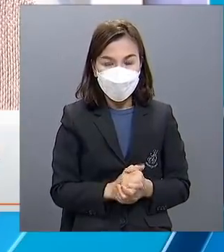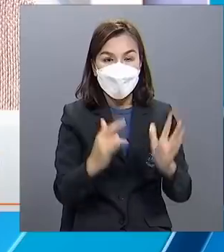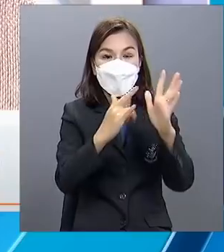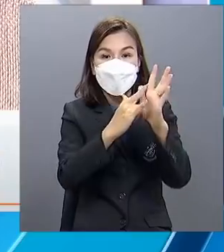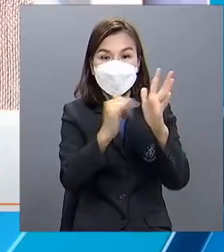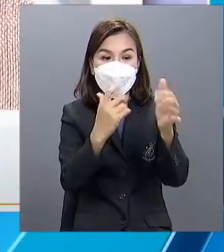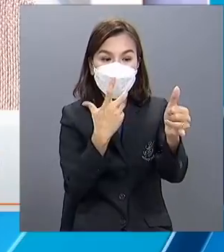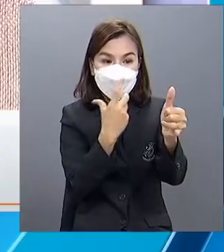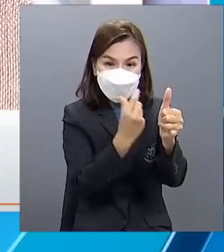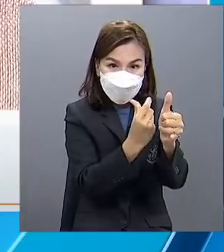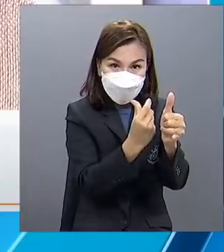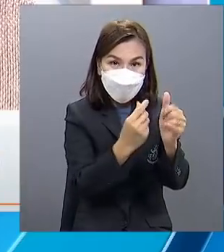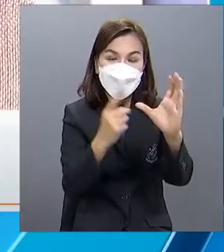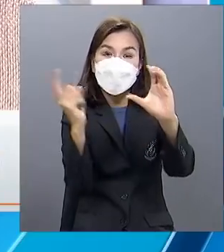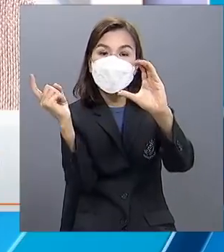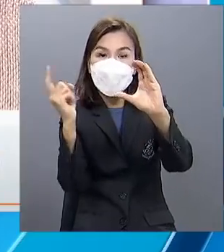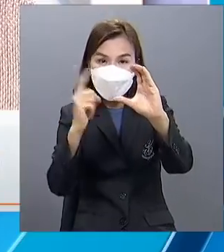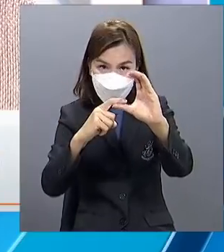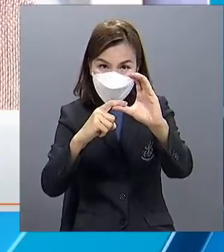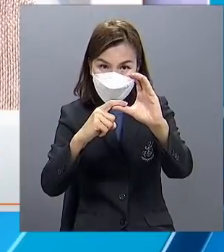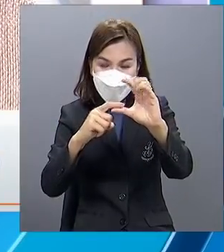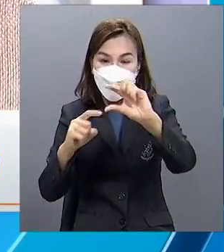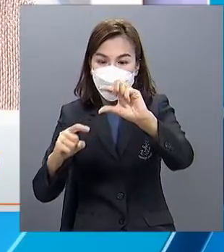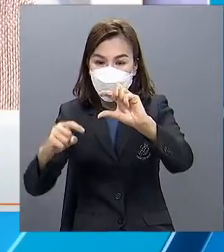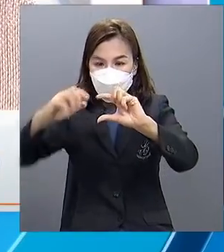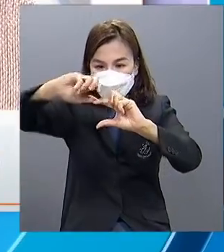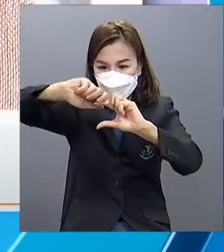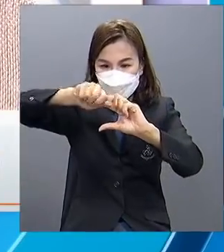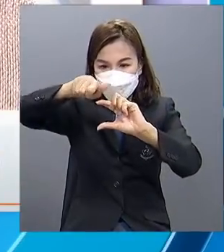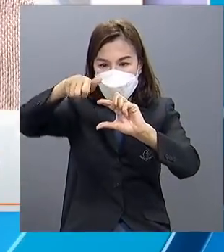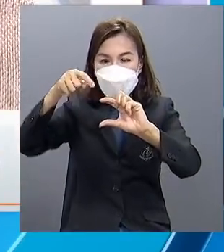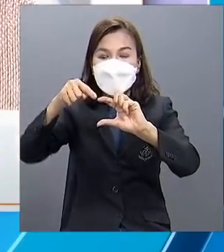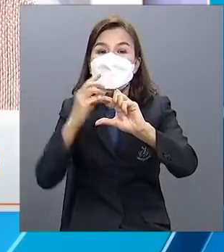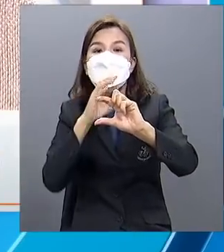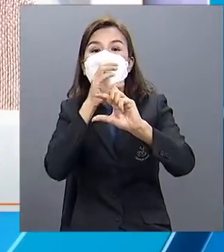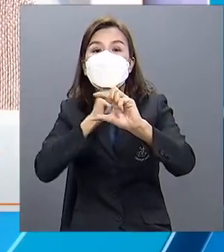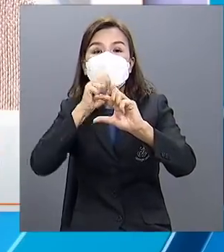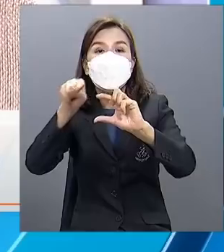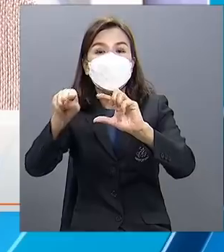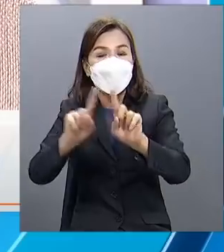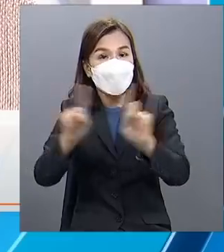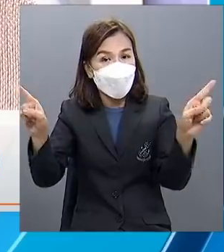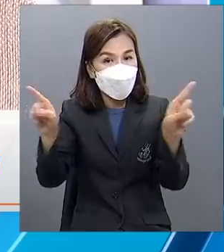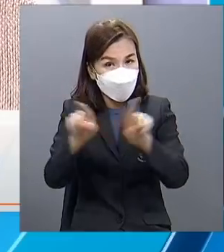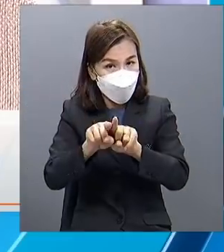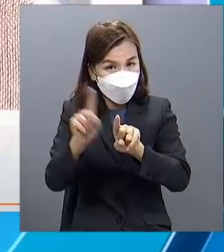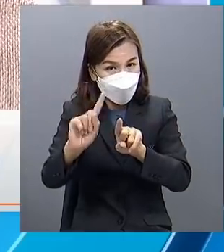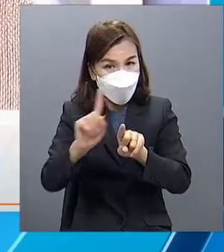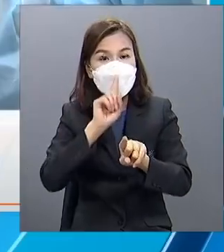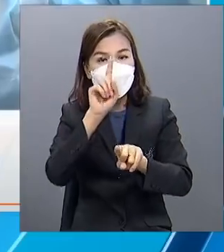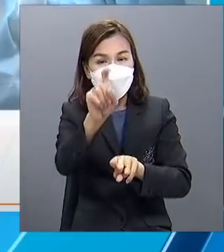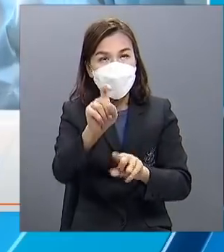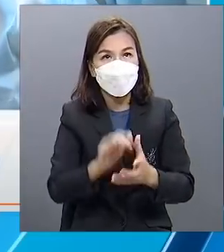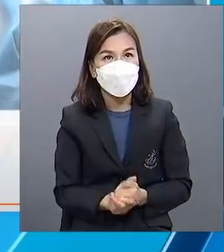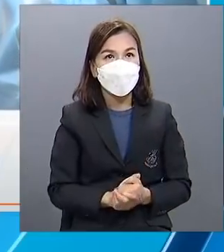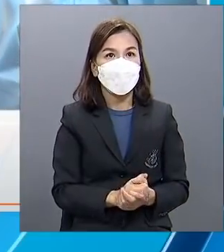เซอร์ฝาสีส้มอยากรู้ว่ามีความแตกต่างจากในโดยที่ผู้ใหญ่ฉีดยังไงบ้างคะอาจารย์บดินทร์ลึกเรื่องดีเลยครับ